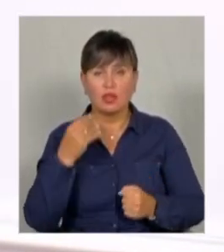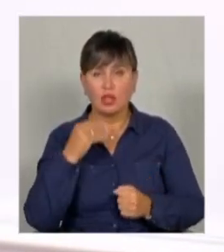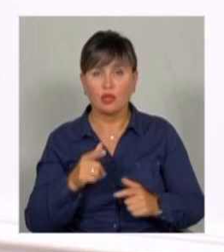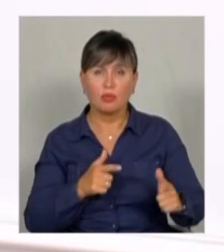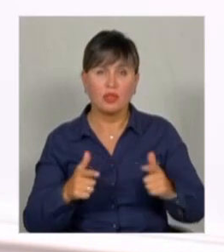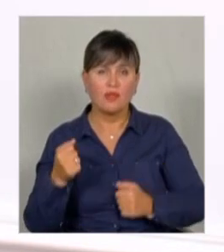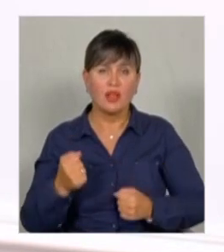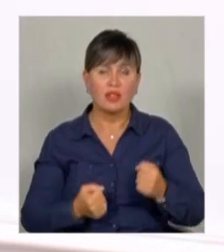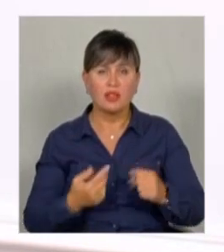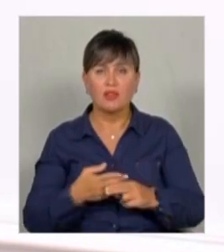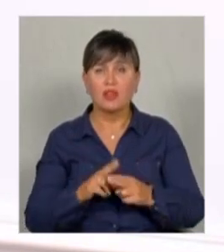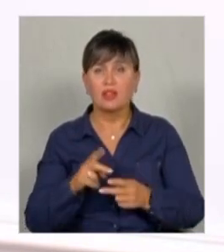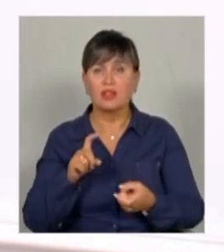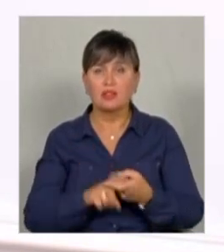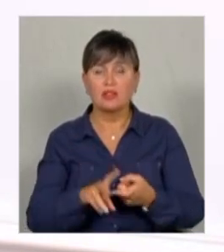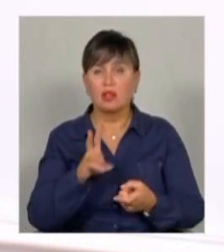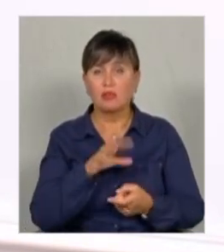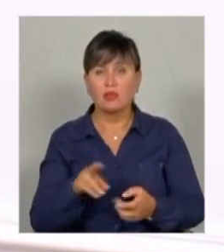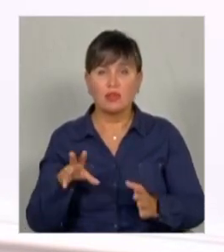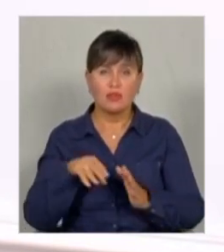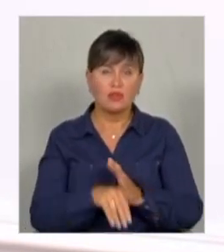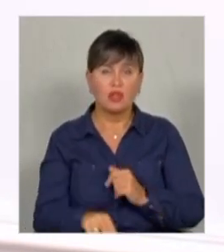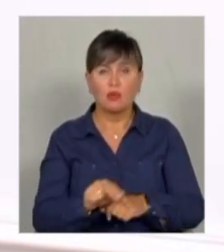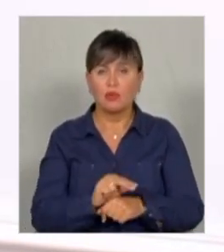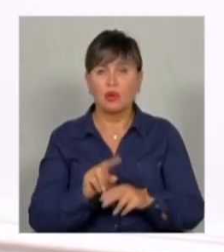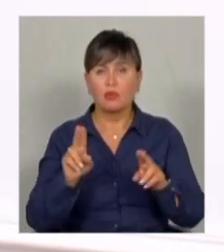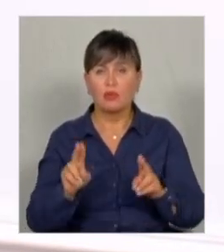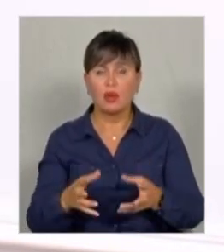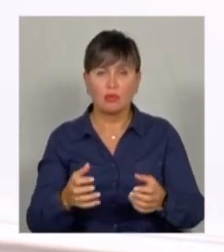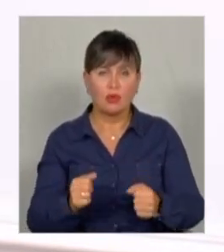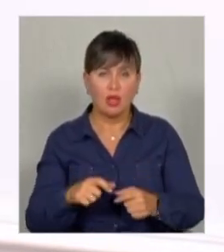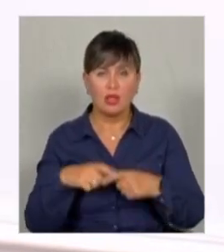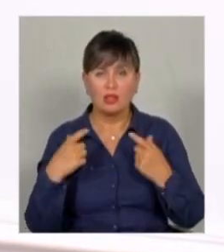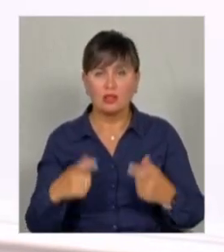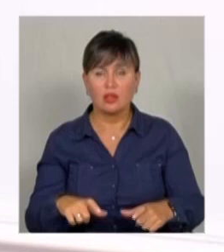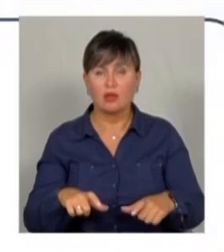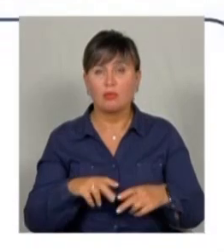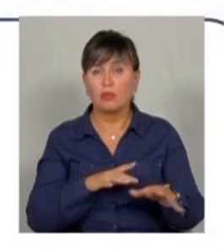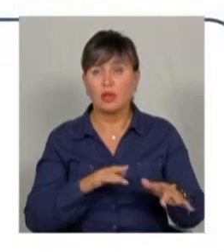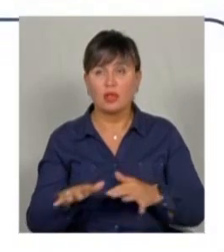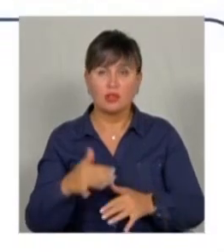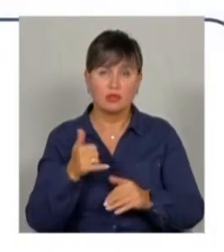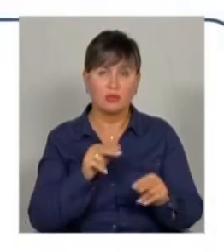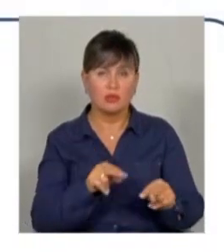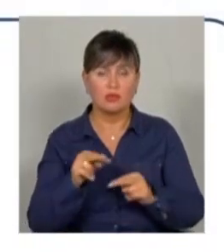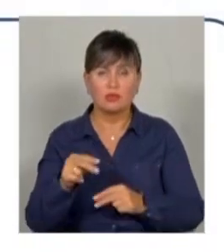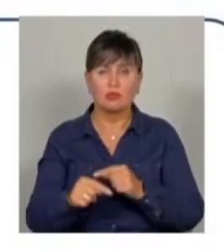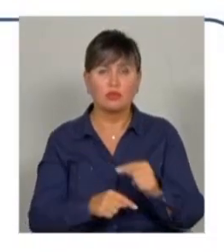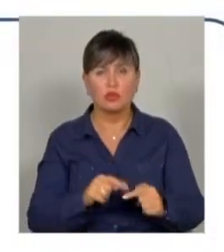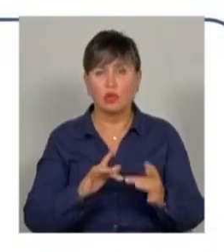подготовки водителей. В этой связи МВД внесены поправки в правила приема экзаменов. Процесс сдачи экзаменов теперь отслеживается